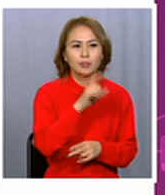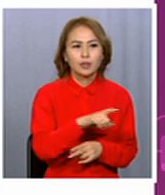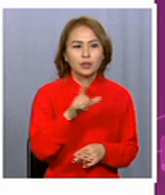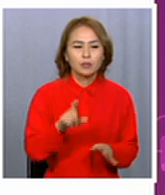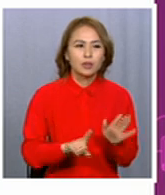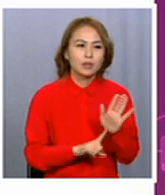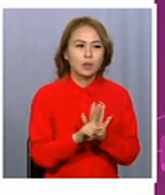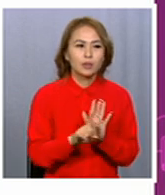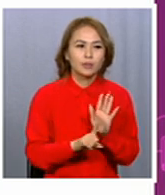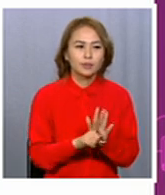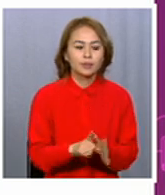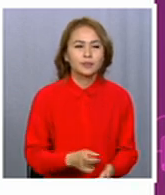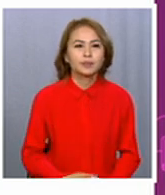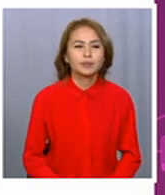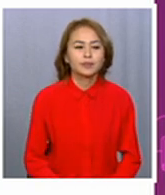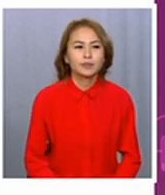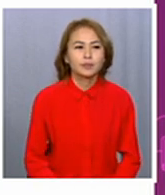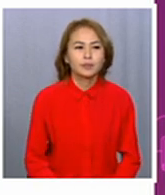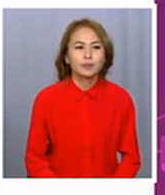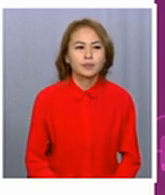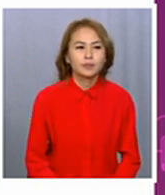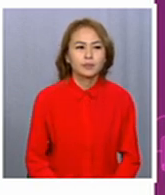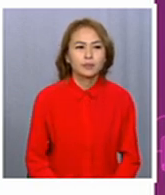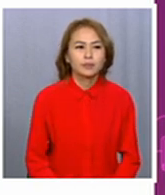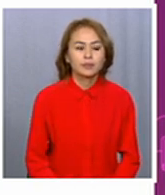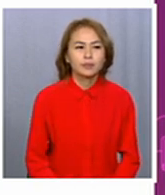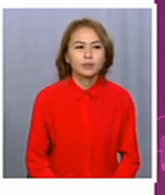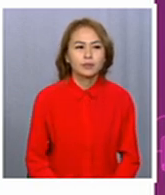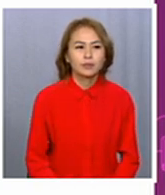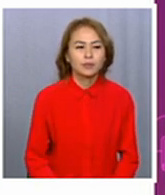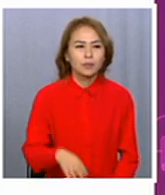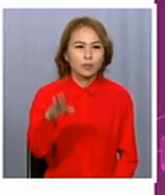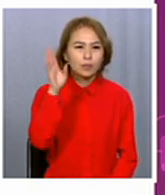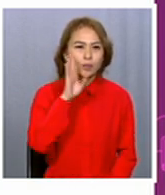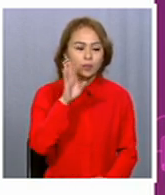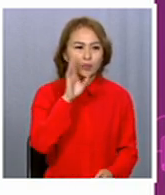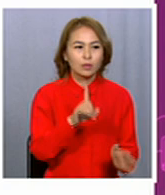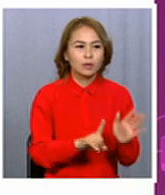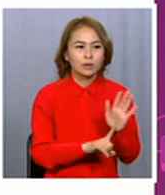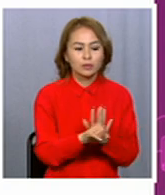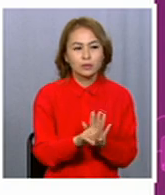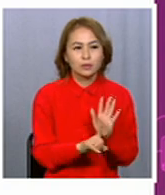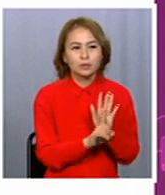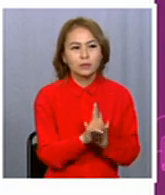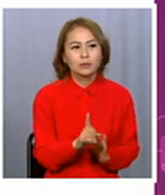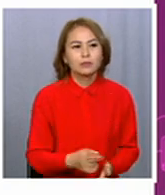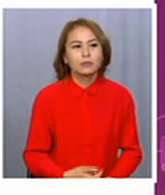адамгершілік бастауы, тамаша. Судың бастауы